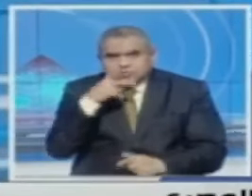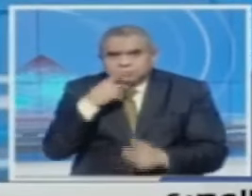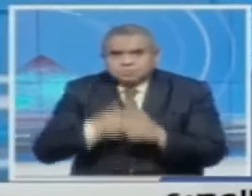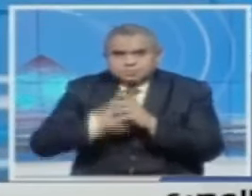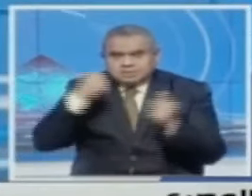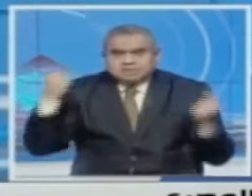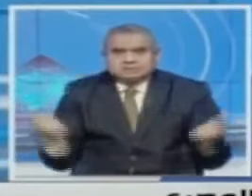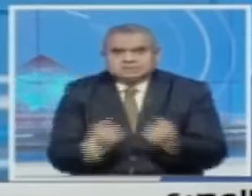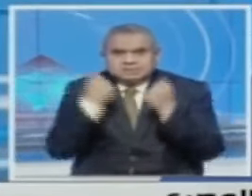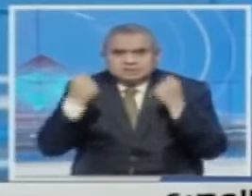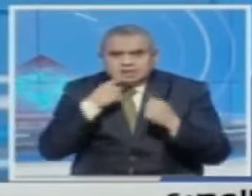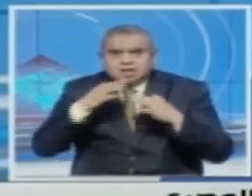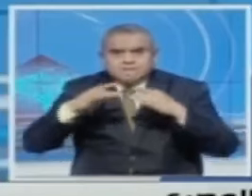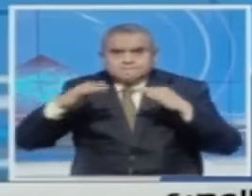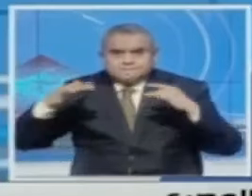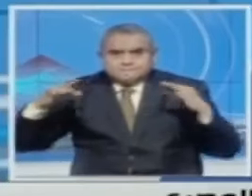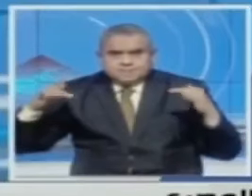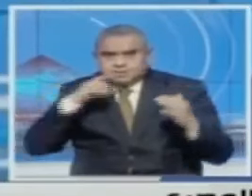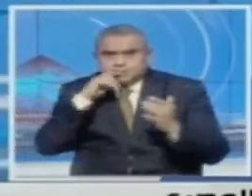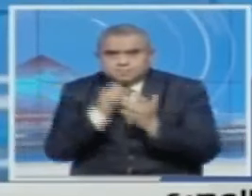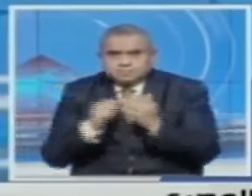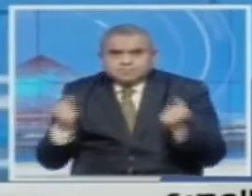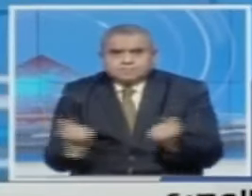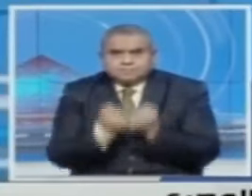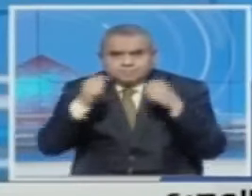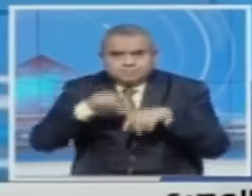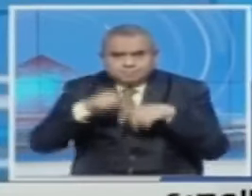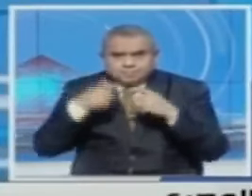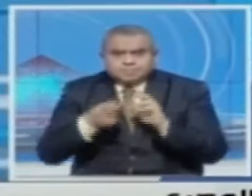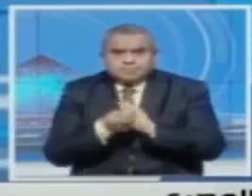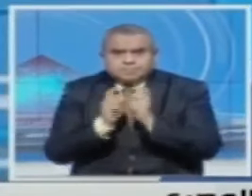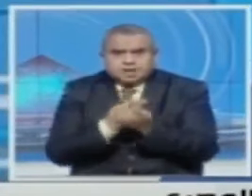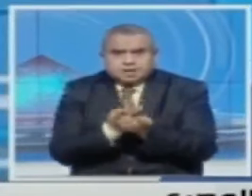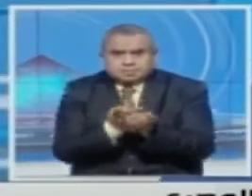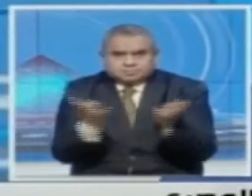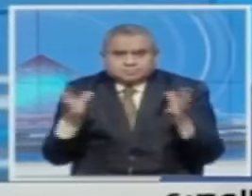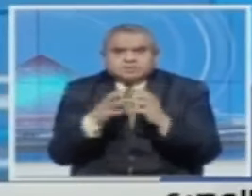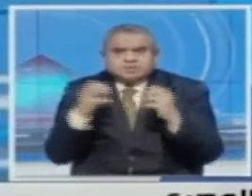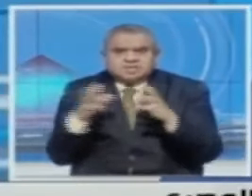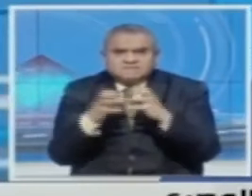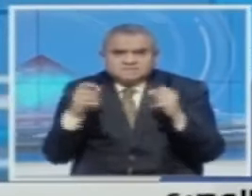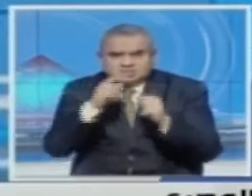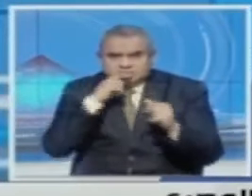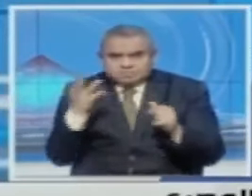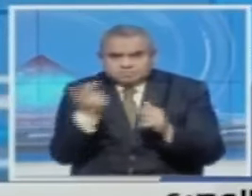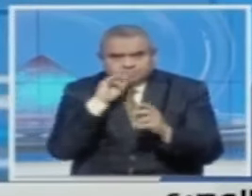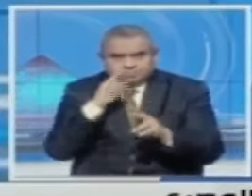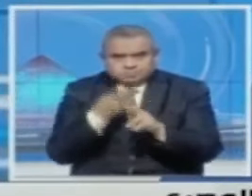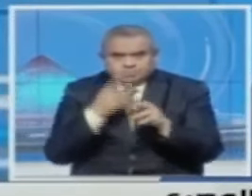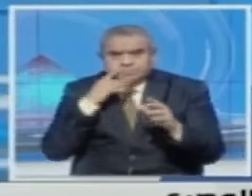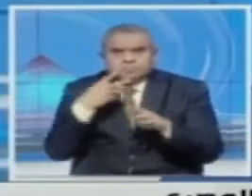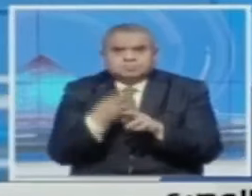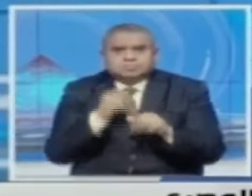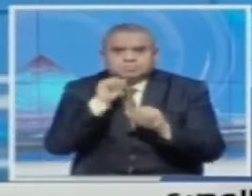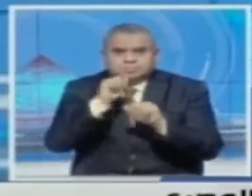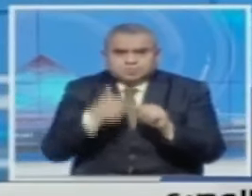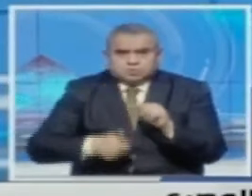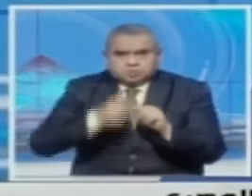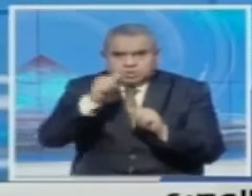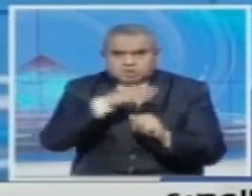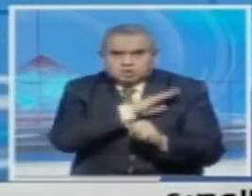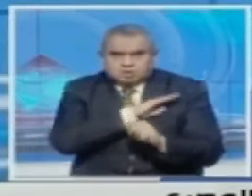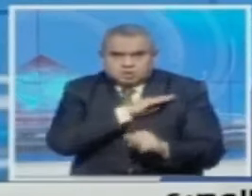أحد الأنشطة التدريبية البحرية، حيث بدأت الفعاليات بعرض مفصل للأنشطة التي يتم تنفيذها مع شرح أوضاع